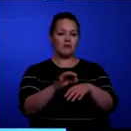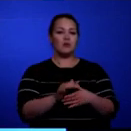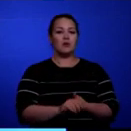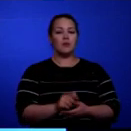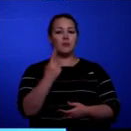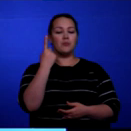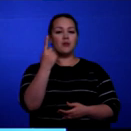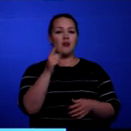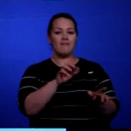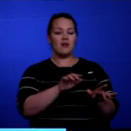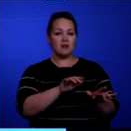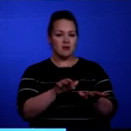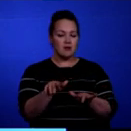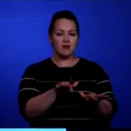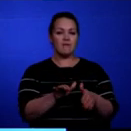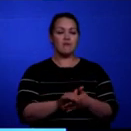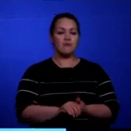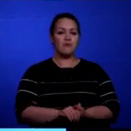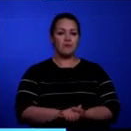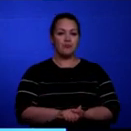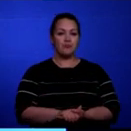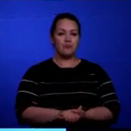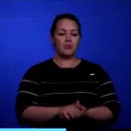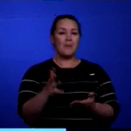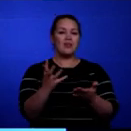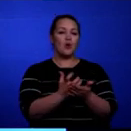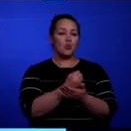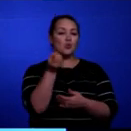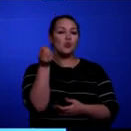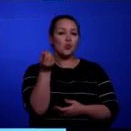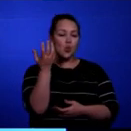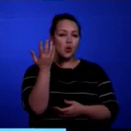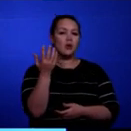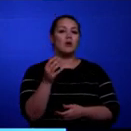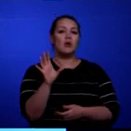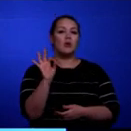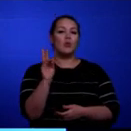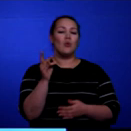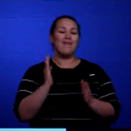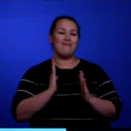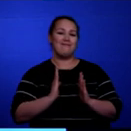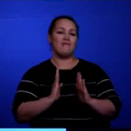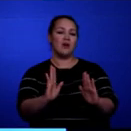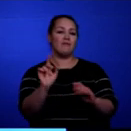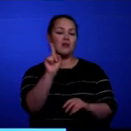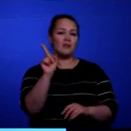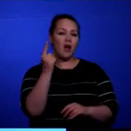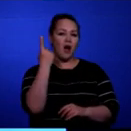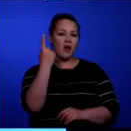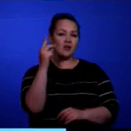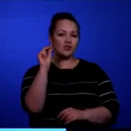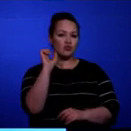первым действием первым действием мы находим сколько он выровняет за один час